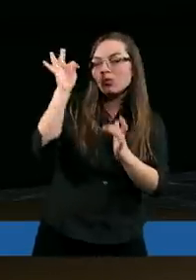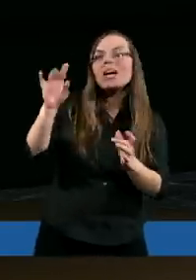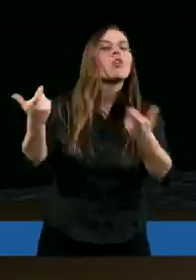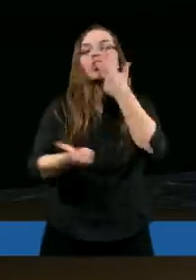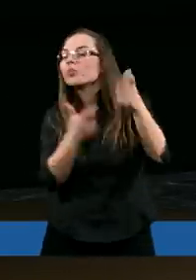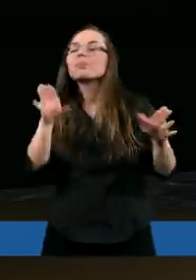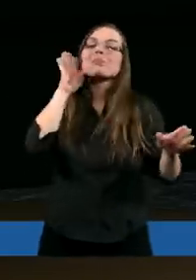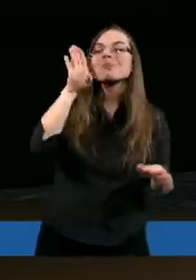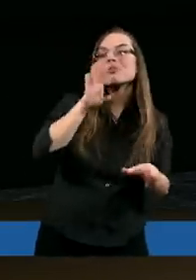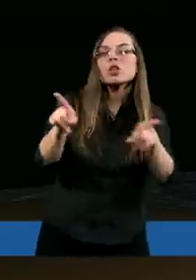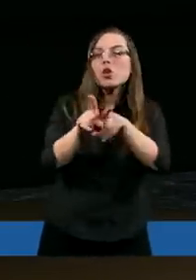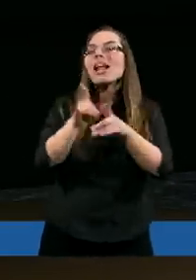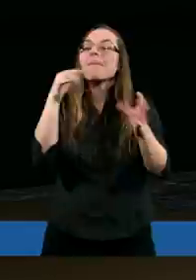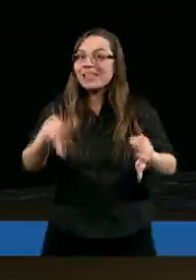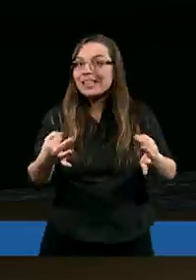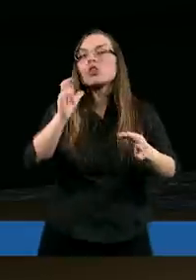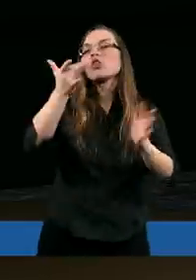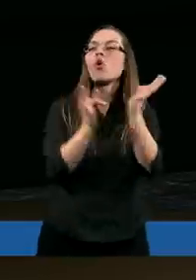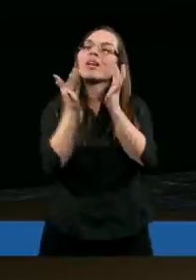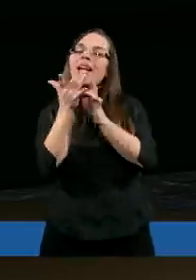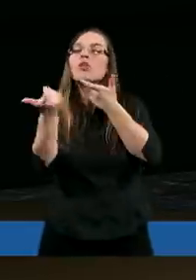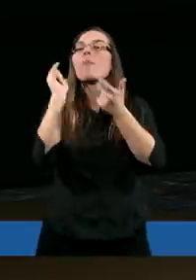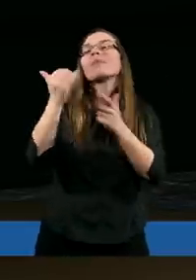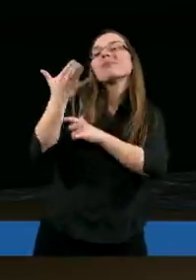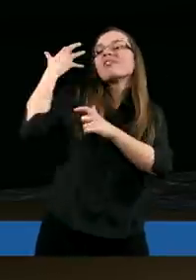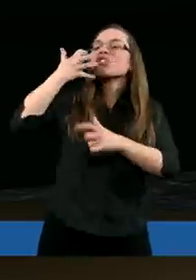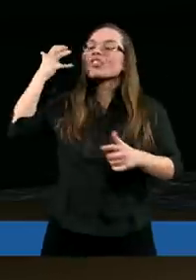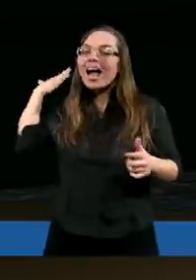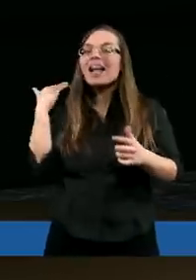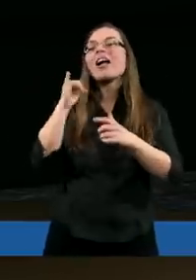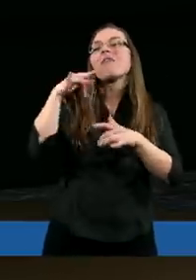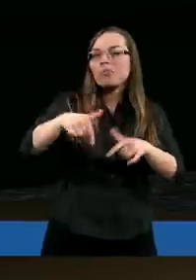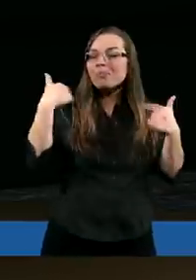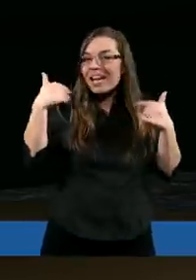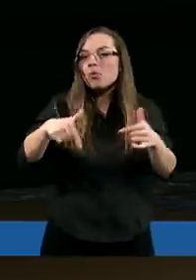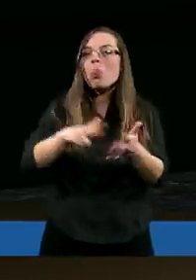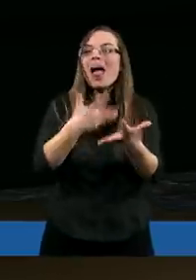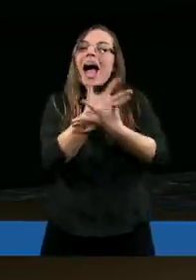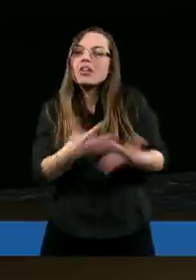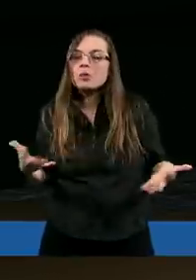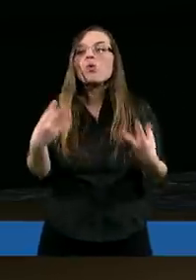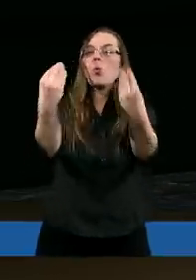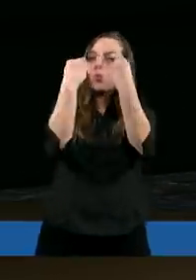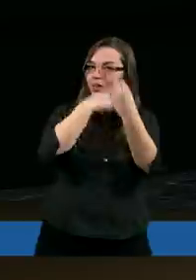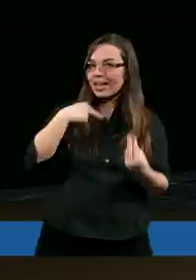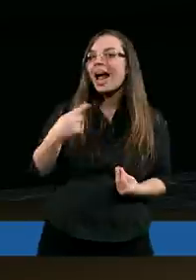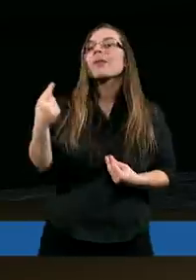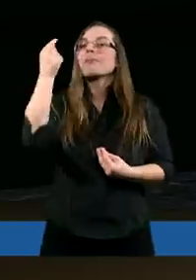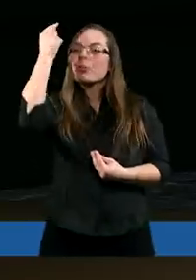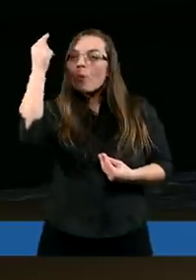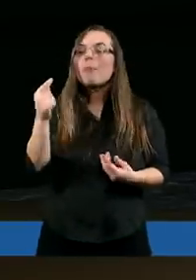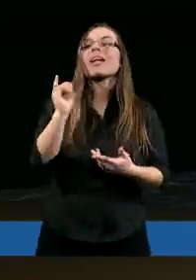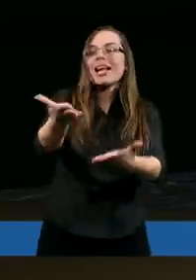samo teraz, co Jezus robił w tym czasie, jak żył na tej ziemi, czyli uczy nas, przypomina, daje